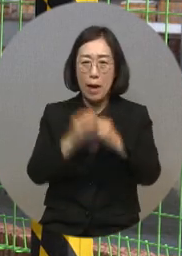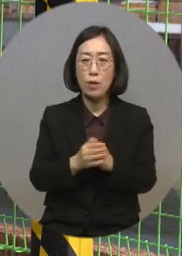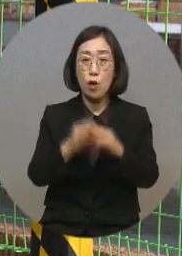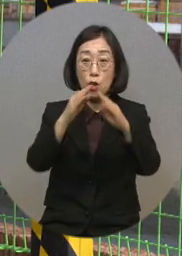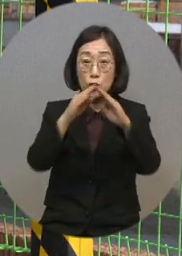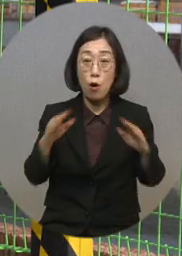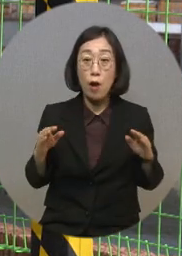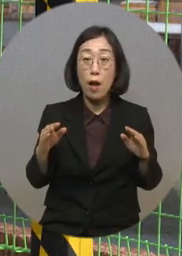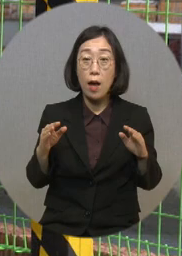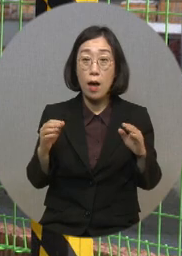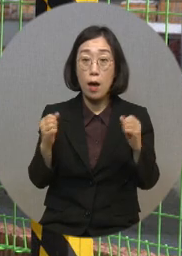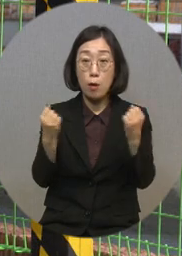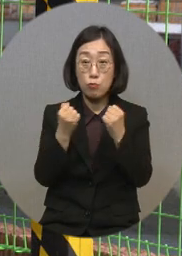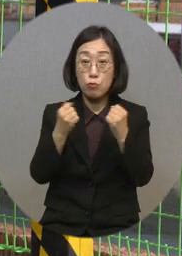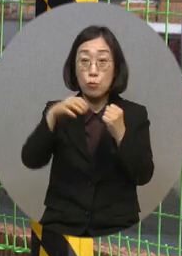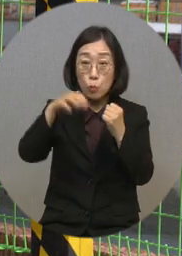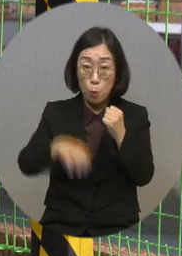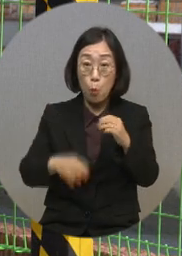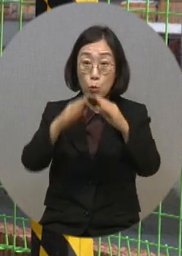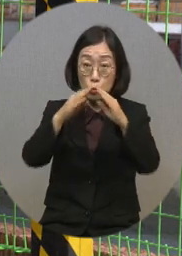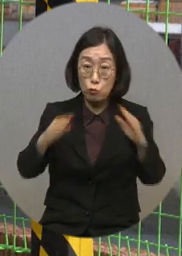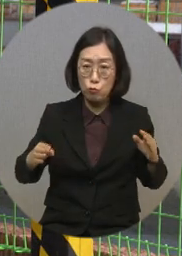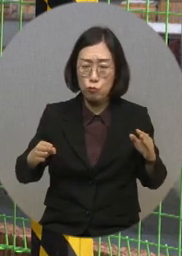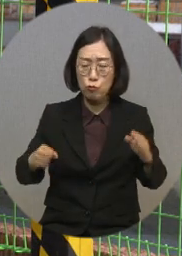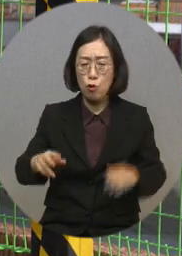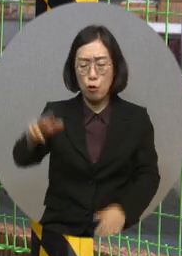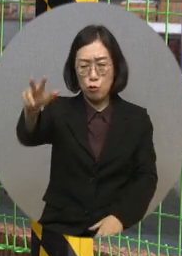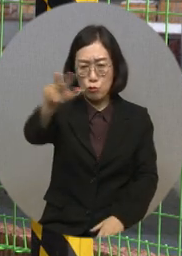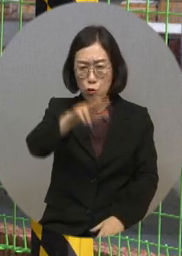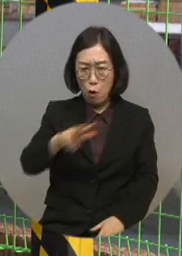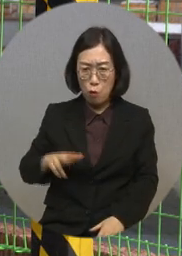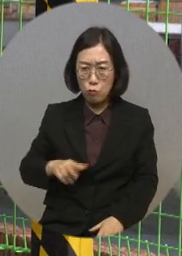전라북도 특히 전주시는 그래도 전국에서 제가 봤을 때는